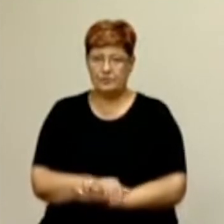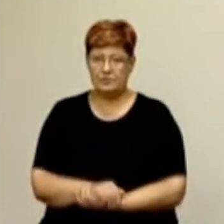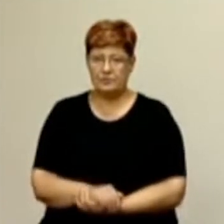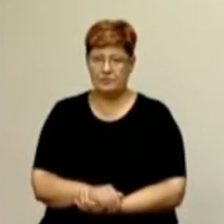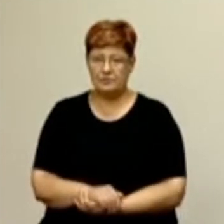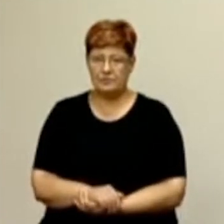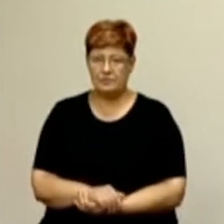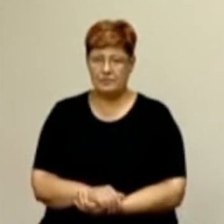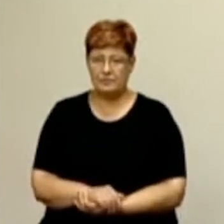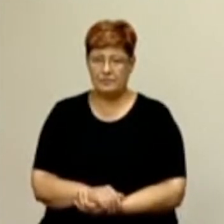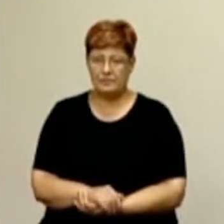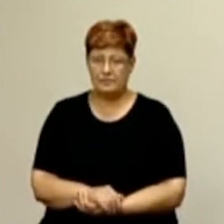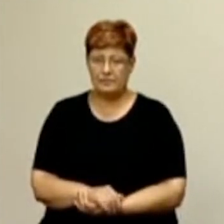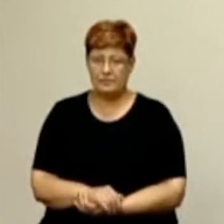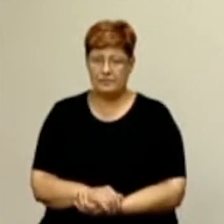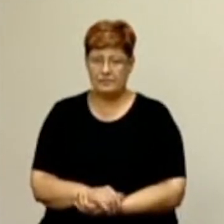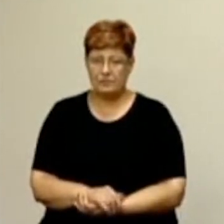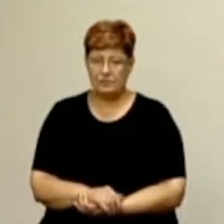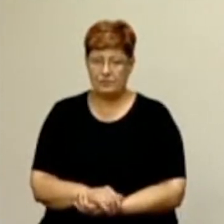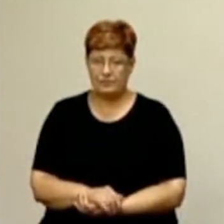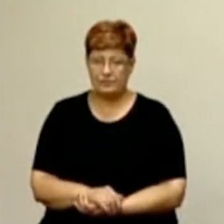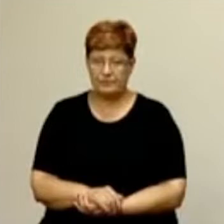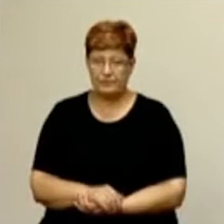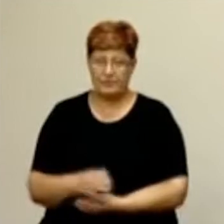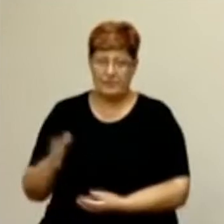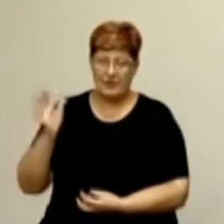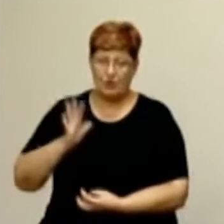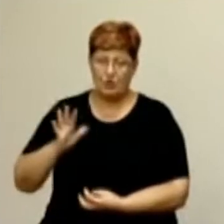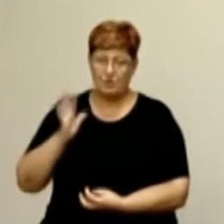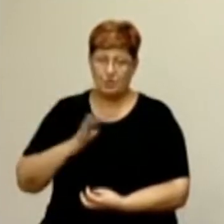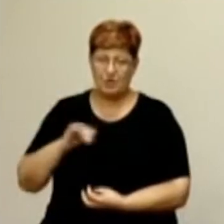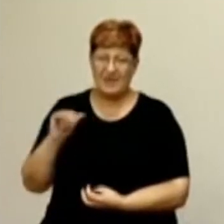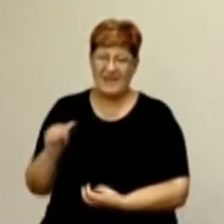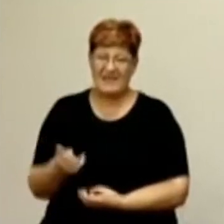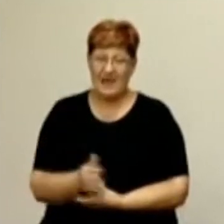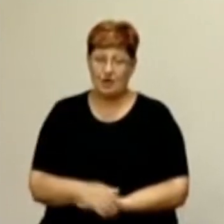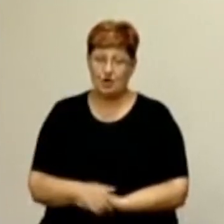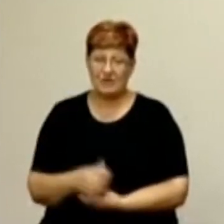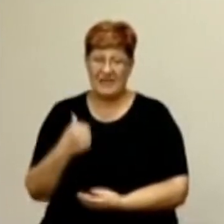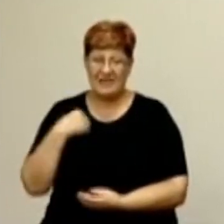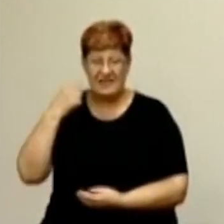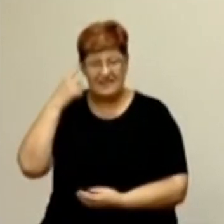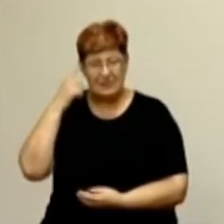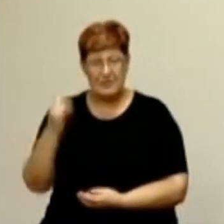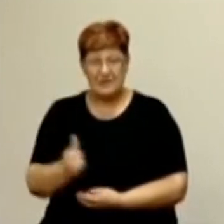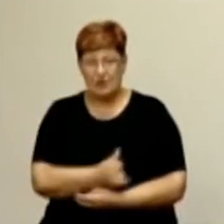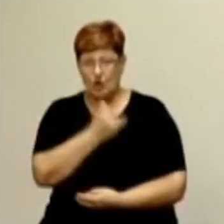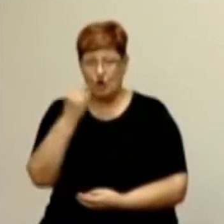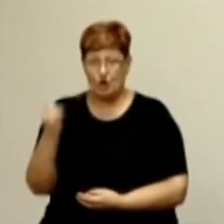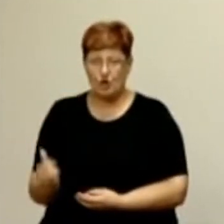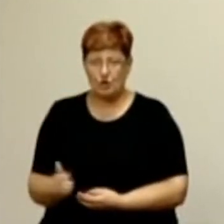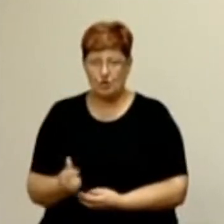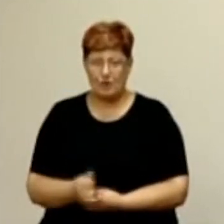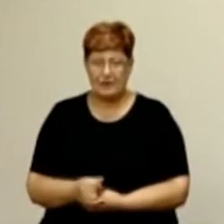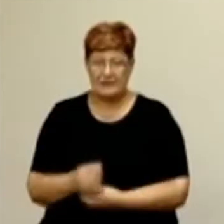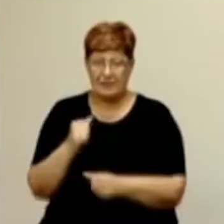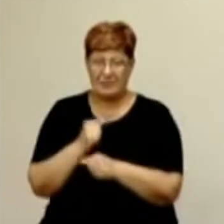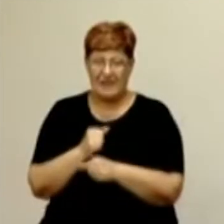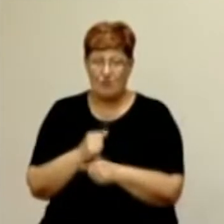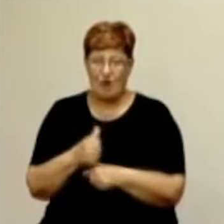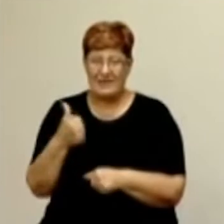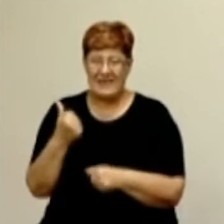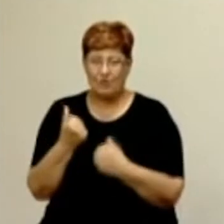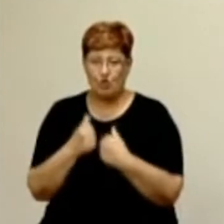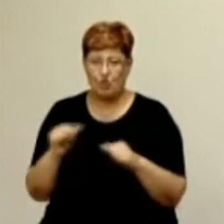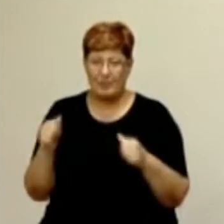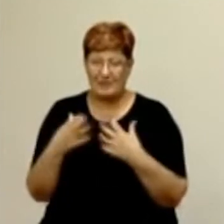Analizirajući celu sednicu Vojvođanskog parlamenta, došli smo do zaključka da je sloboda govora precenjena stvar i da će demokratija definitivno morati